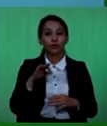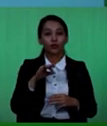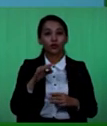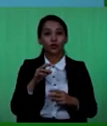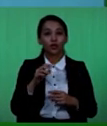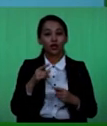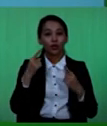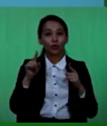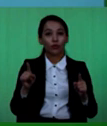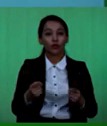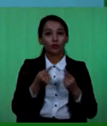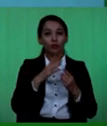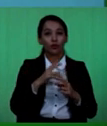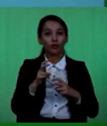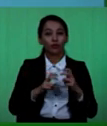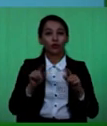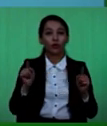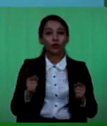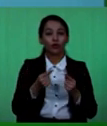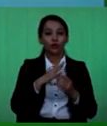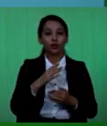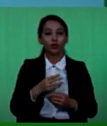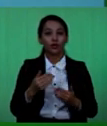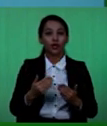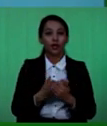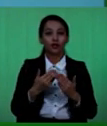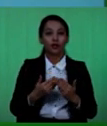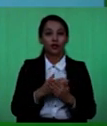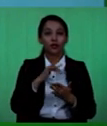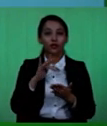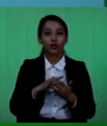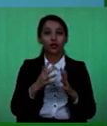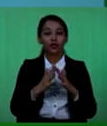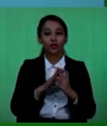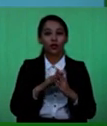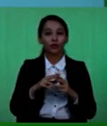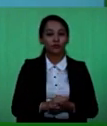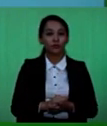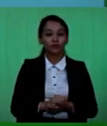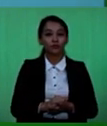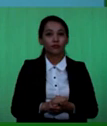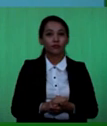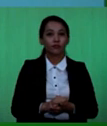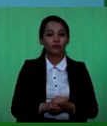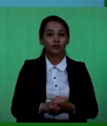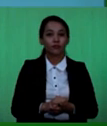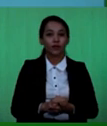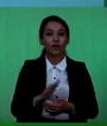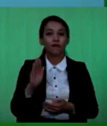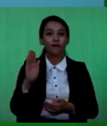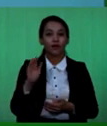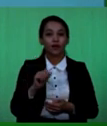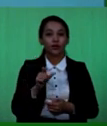ixtiro qilindi, korxonalar qurildi. Yangidan yangi shahar va qishloqlar barpo qilindi. Shu bilan bir